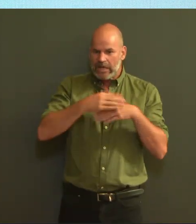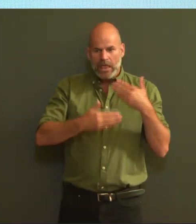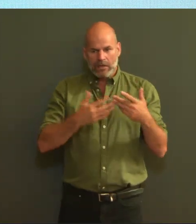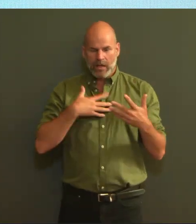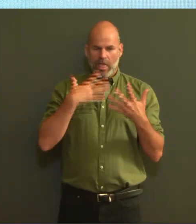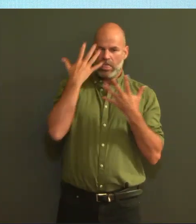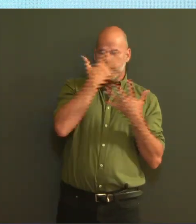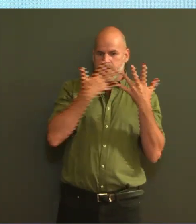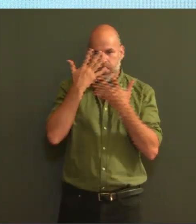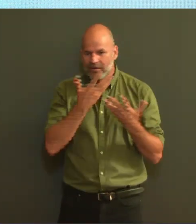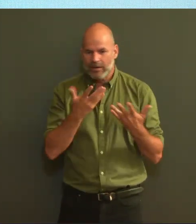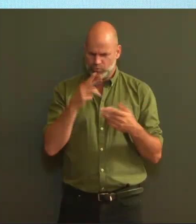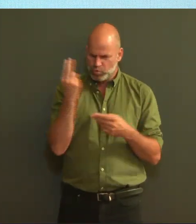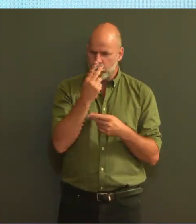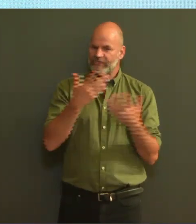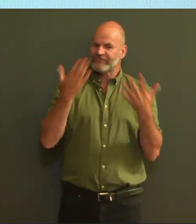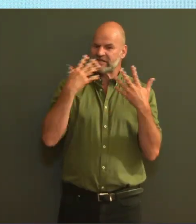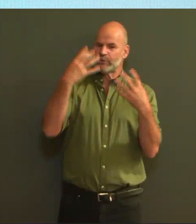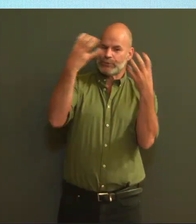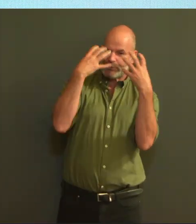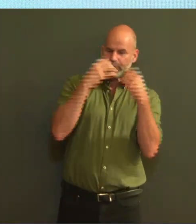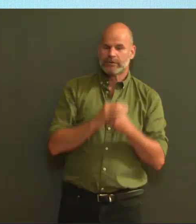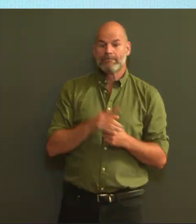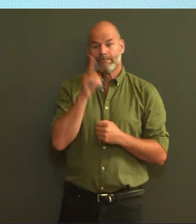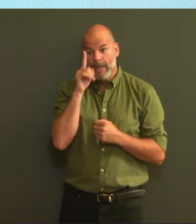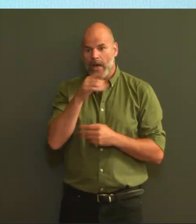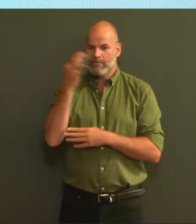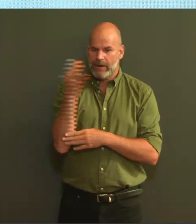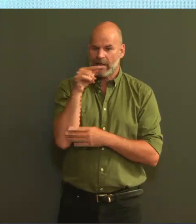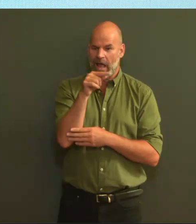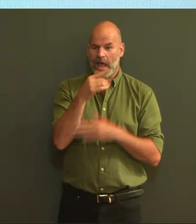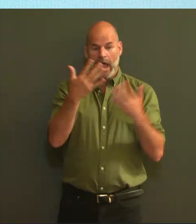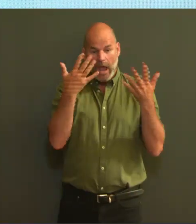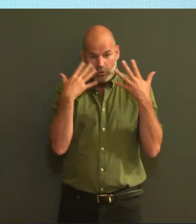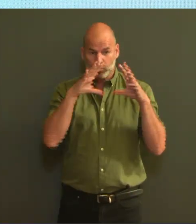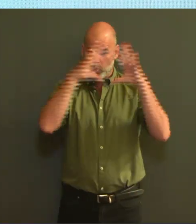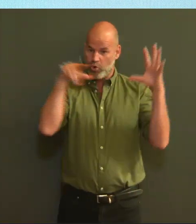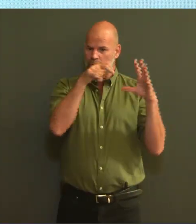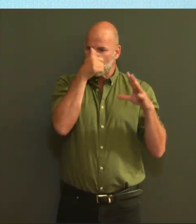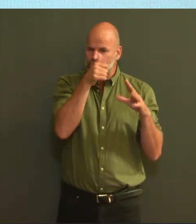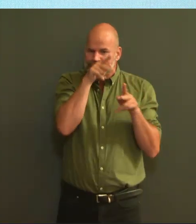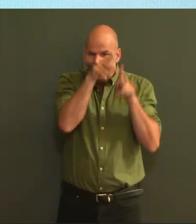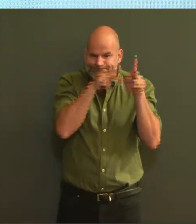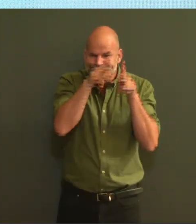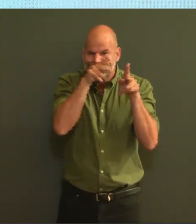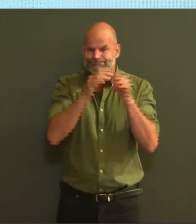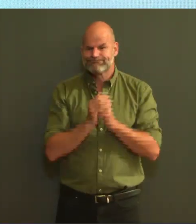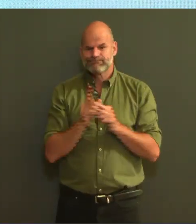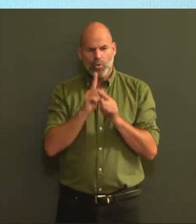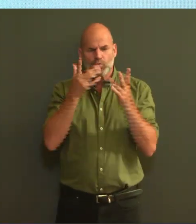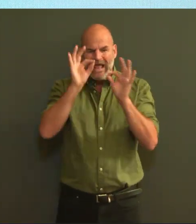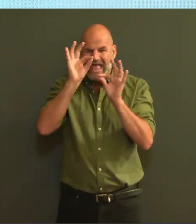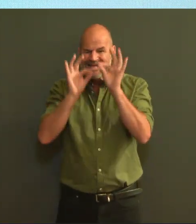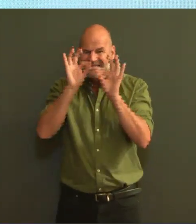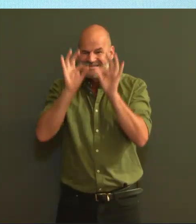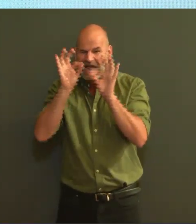onderhouden wordt en dat die zodanig ingesteld wordt dat er op zijn minst een deel verse lucht in de ruimte wordt binnengeblazen.